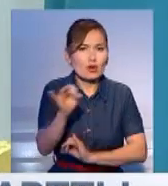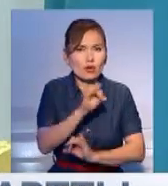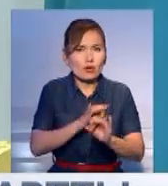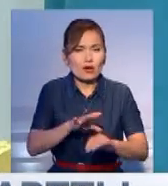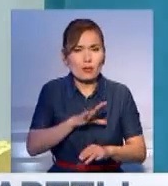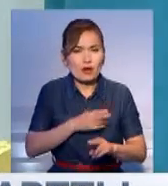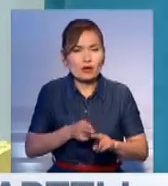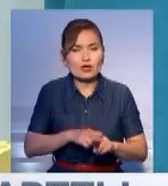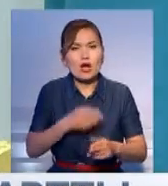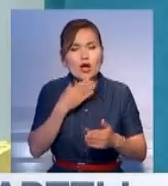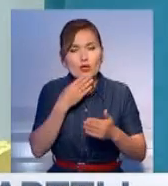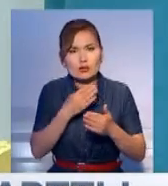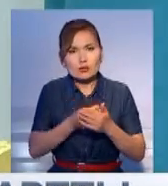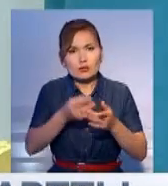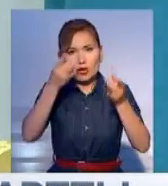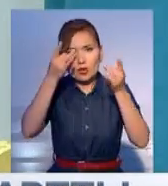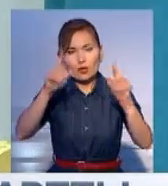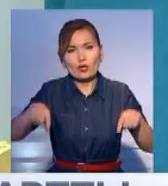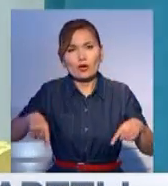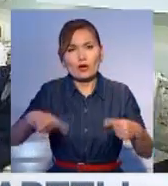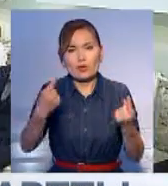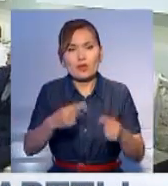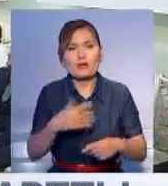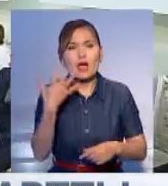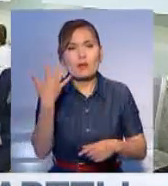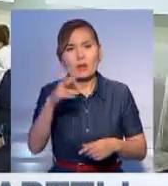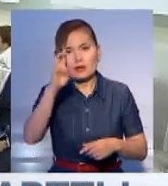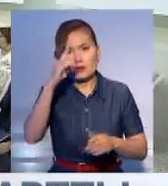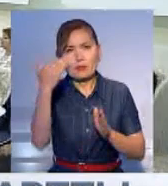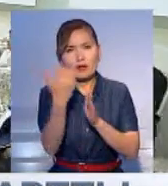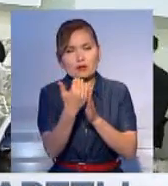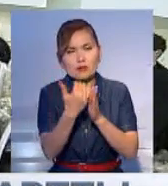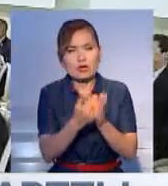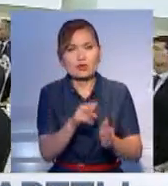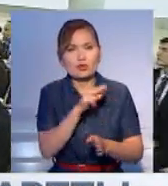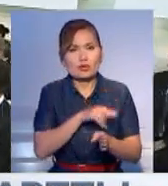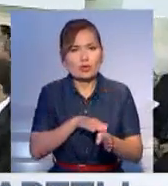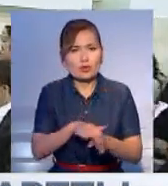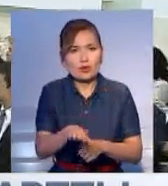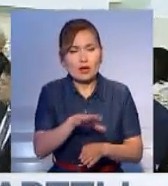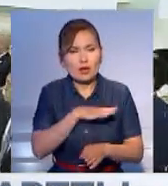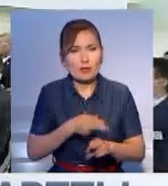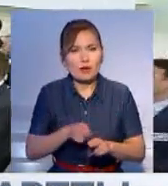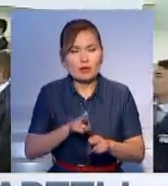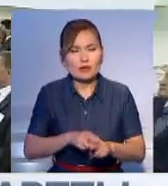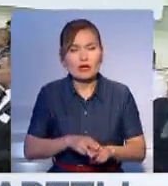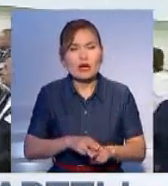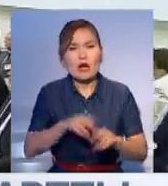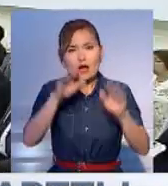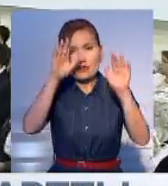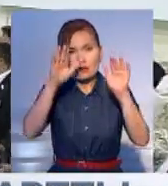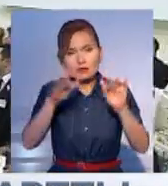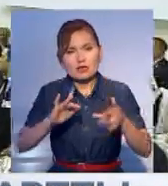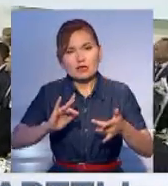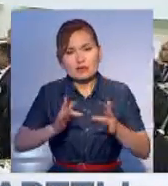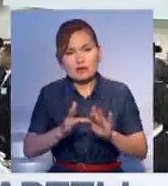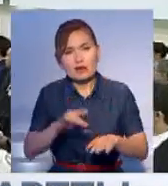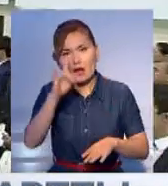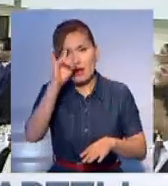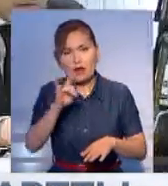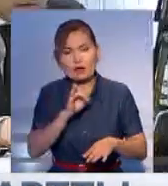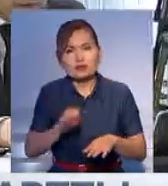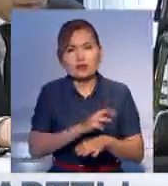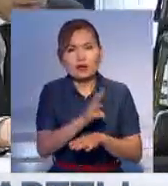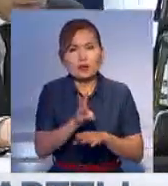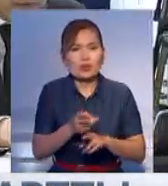болып, кейінгі 5 бастаман бар әлеуметтік. Енді мінекей цифрлық Қазақстан. Ұлтымыз